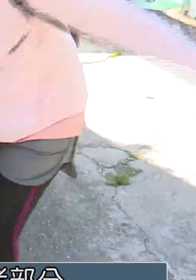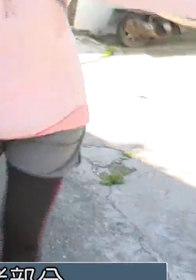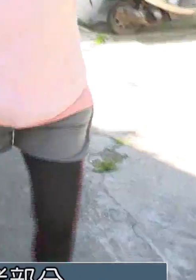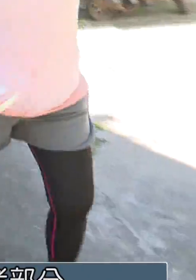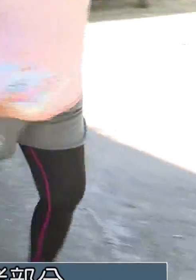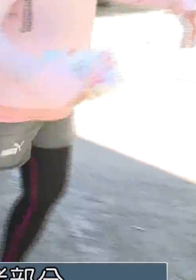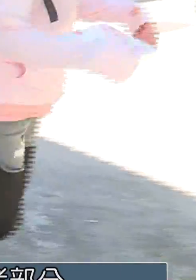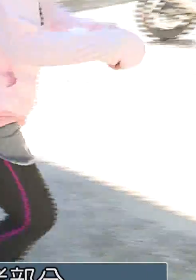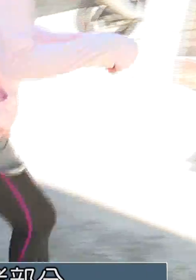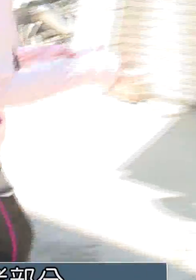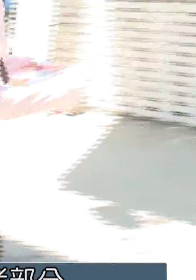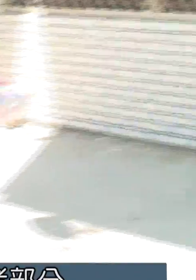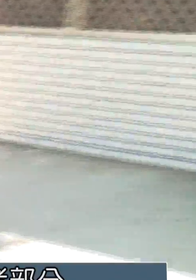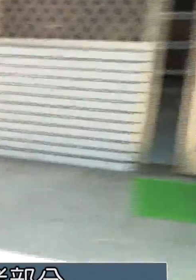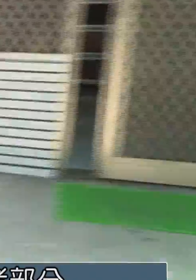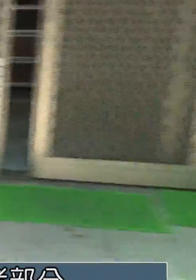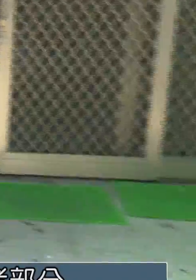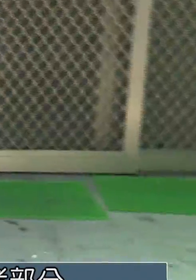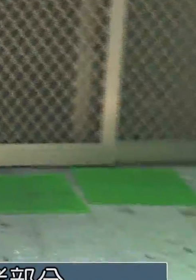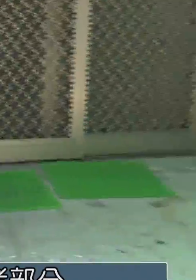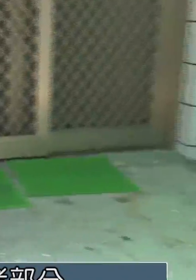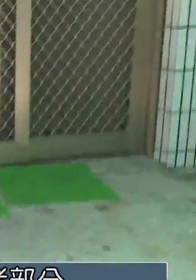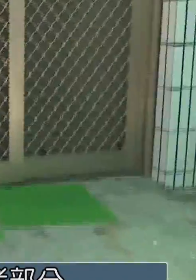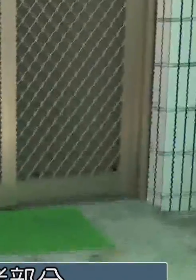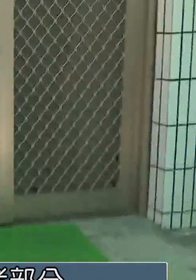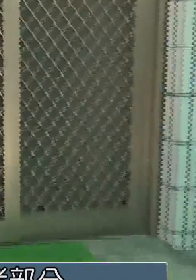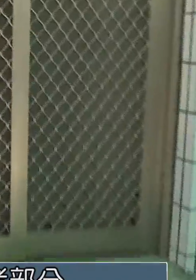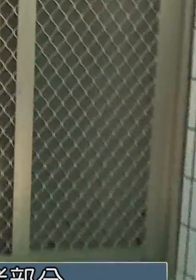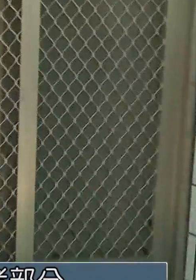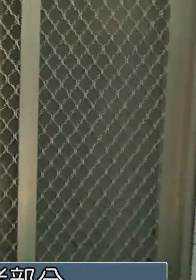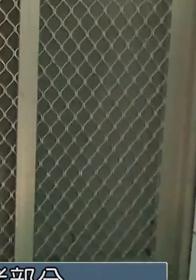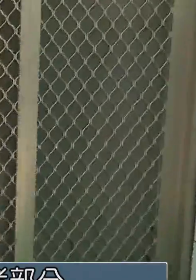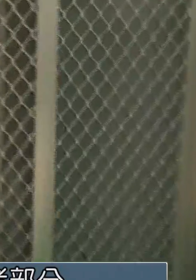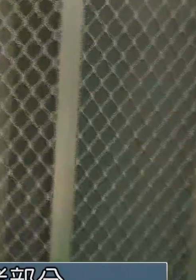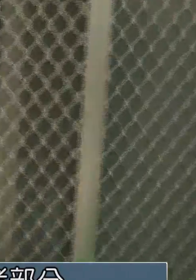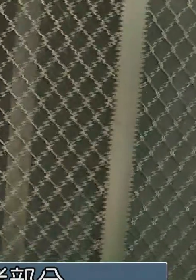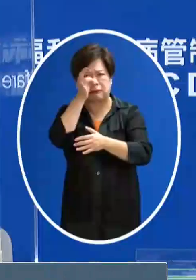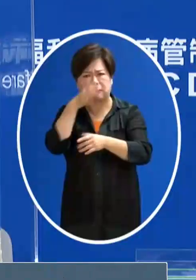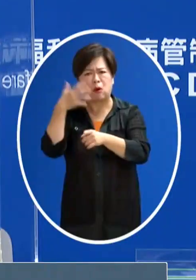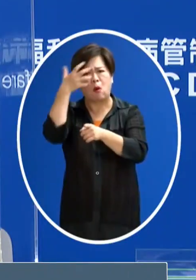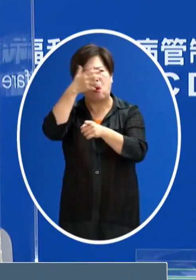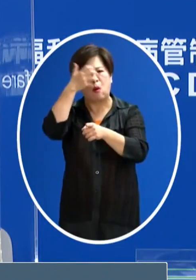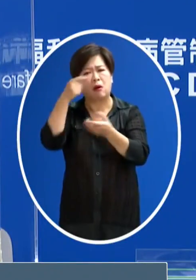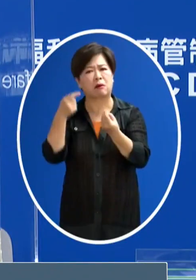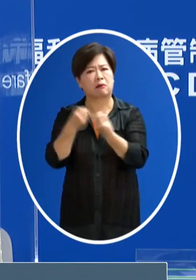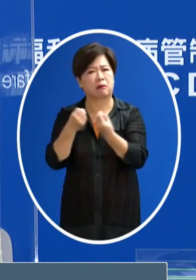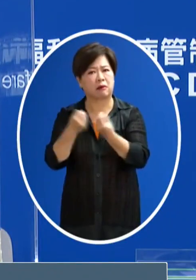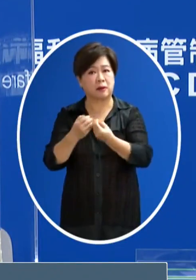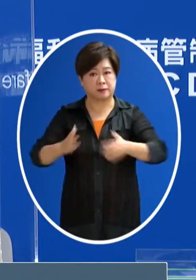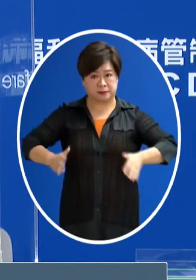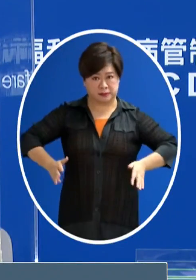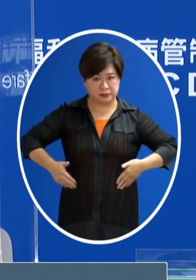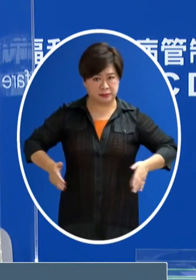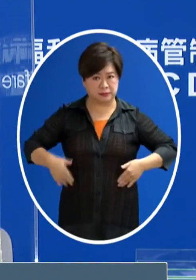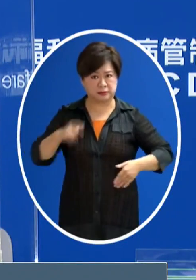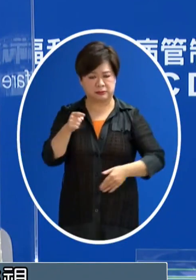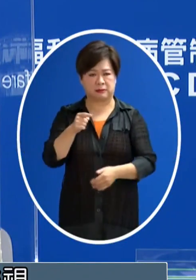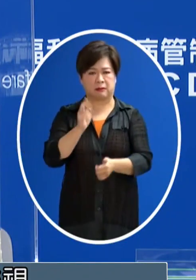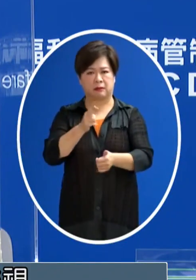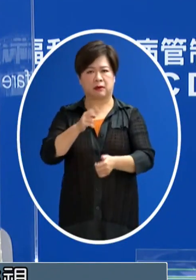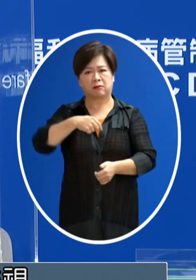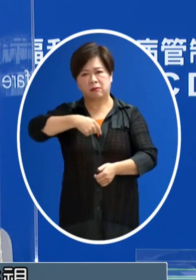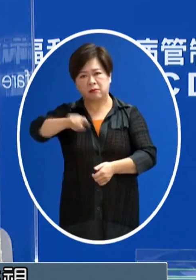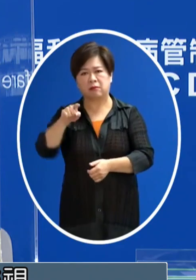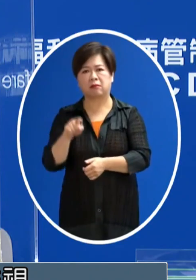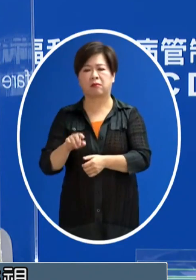量，针对超过24小时联系未上的这个长者的部分，要建立紧急启动的机制，